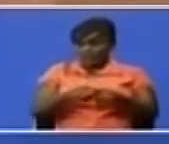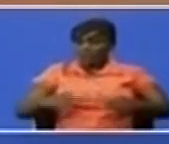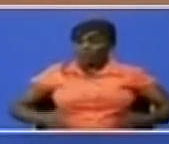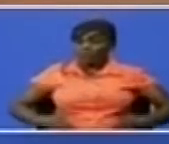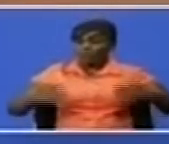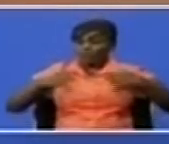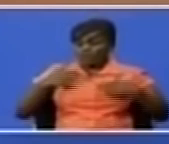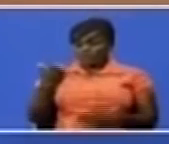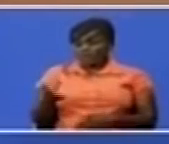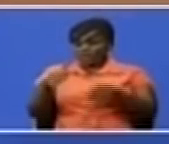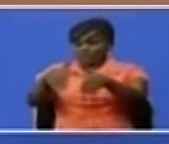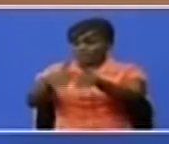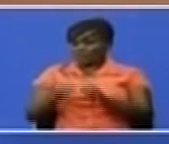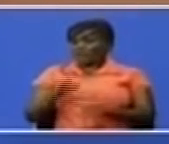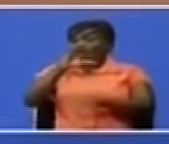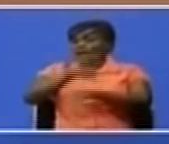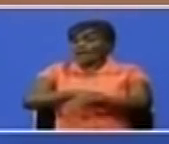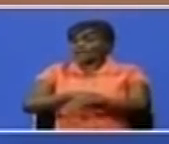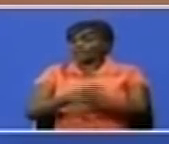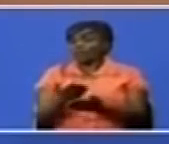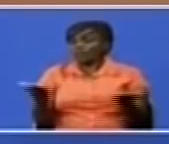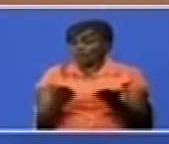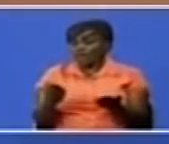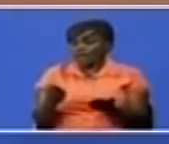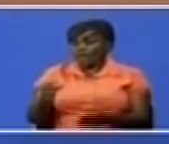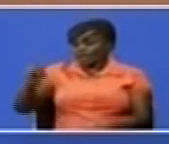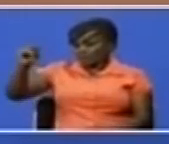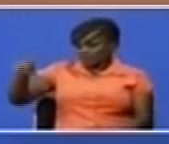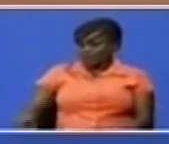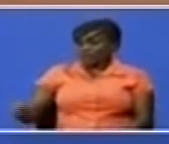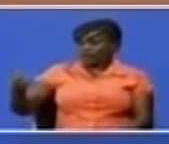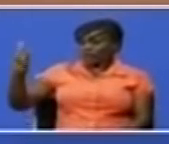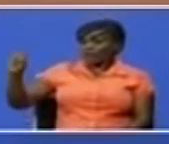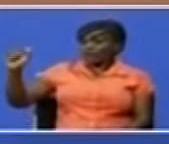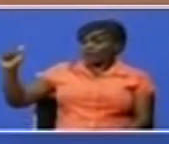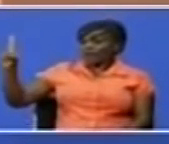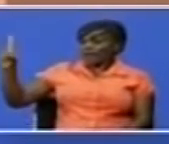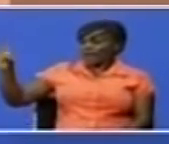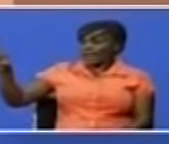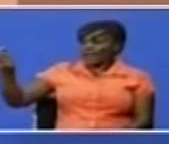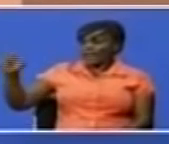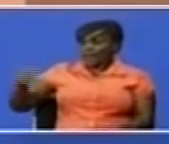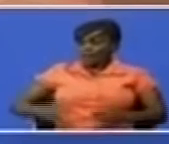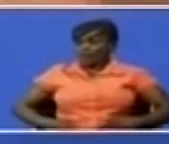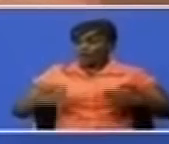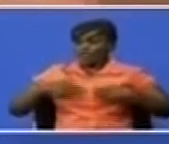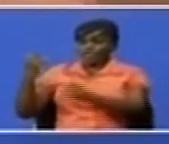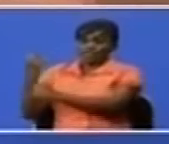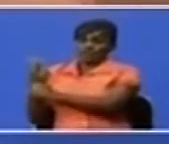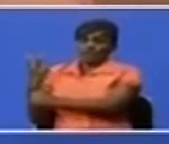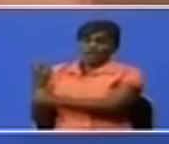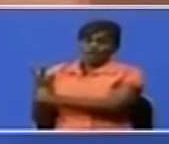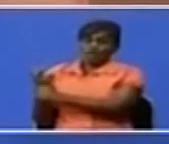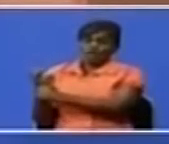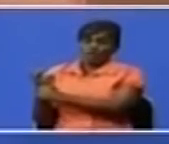miili. Makaburi hayo yakipatikana katika eneo la Letha kusini mwa Mandera yakiwa yamefukia miili 12 ikiwa